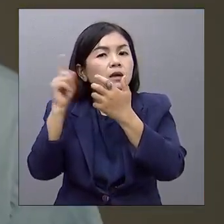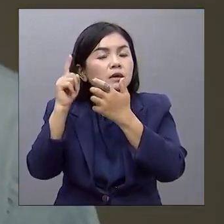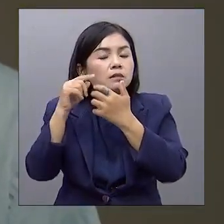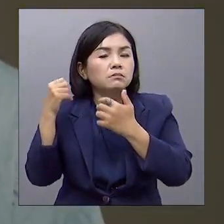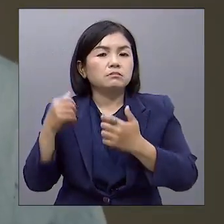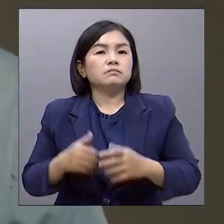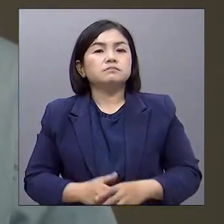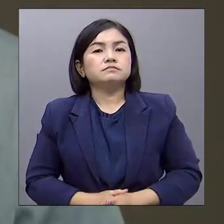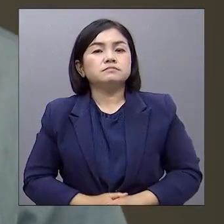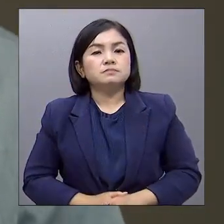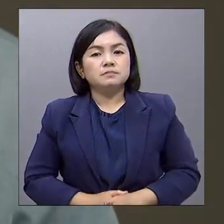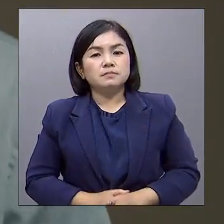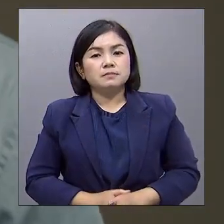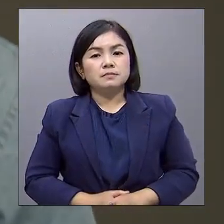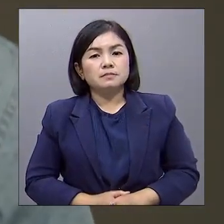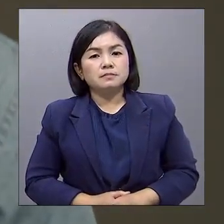กว่า